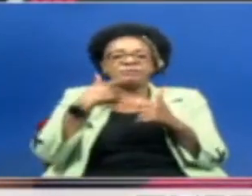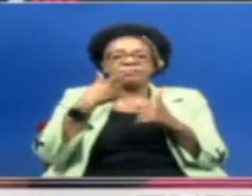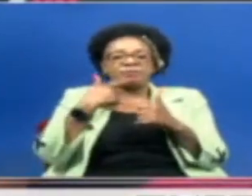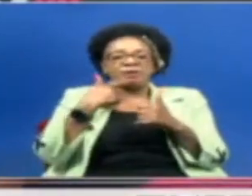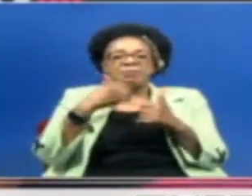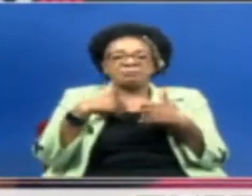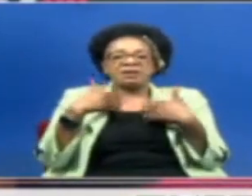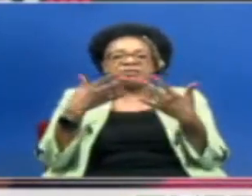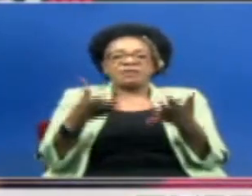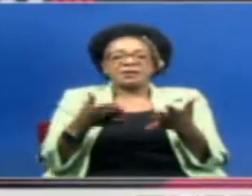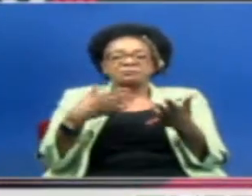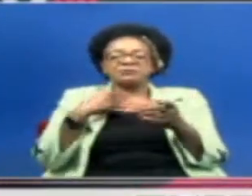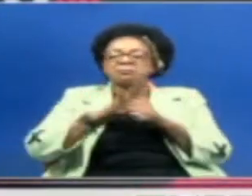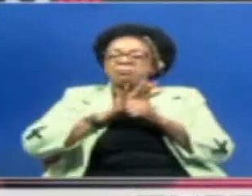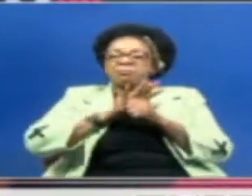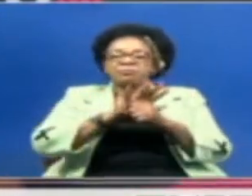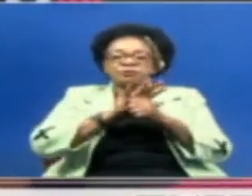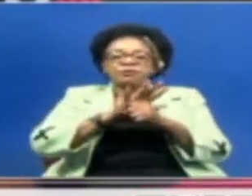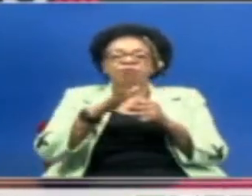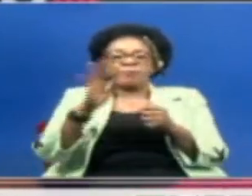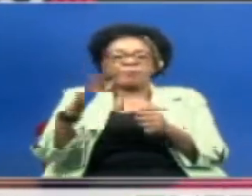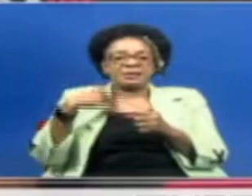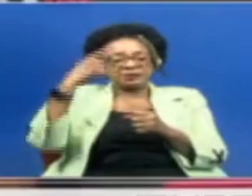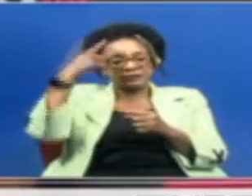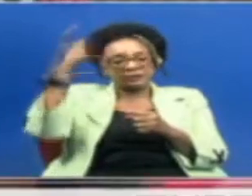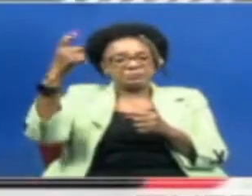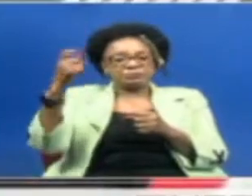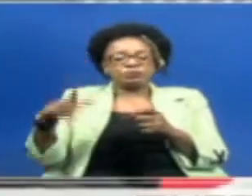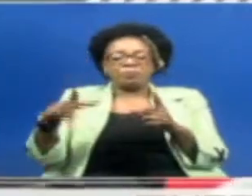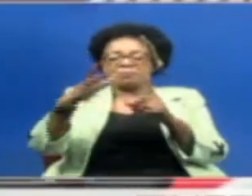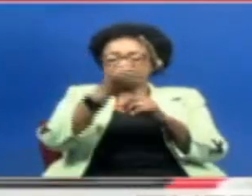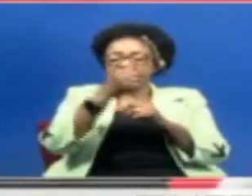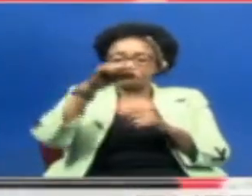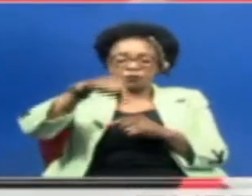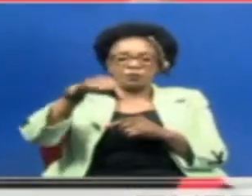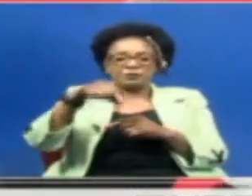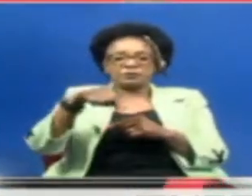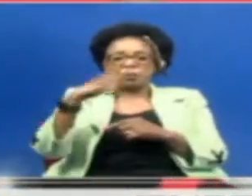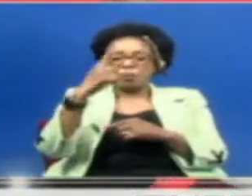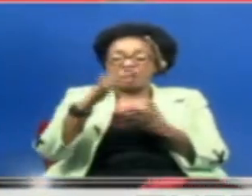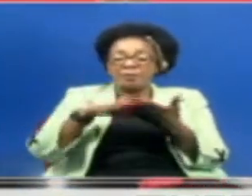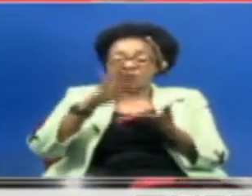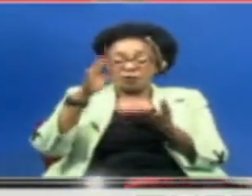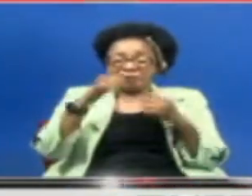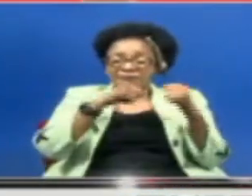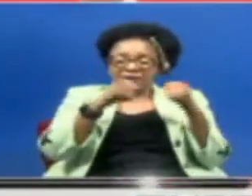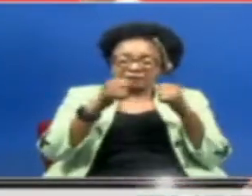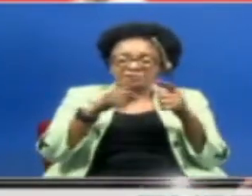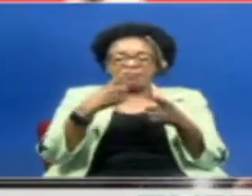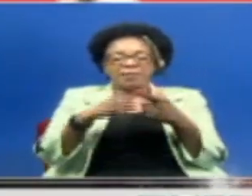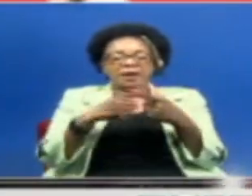I'm still pushing for my dream, ni kuget your kitty. So one more fight and I'll be there.